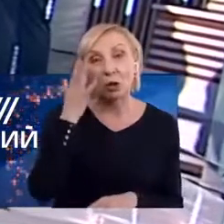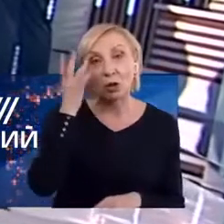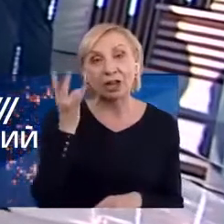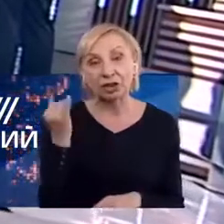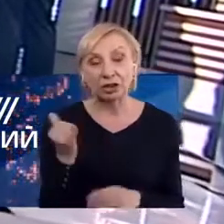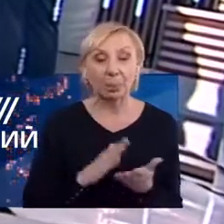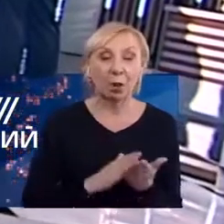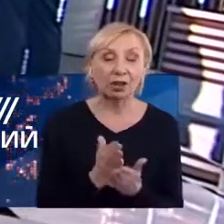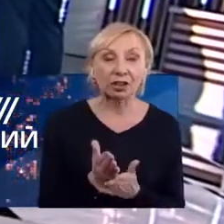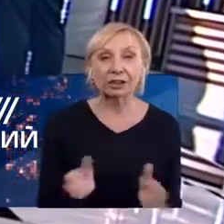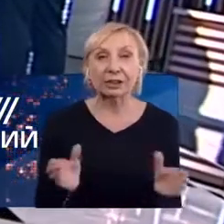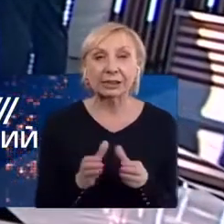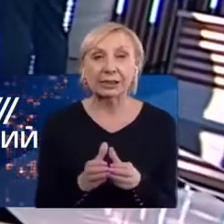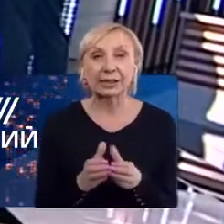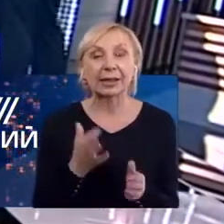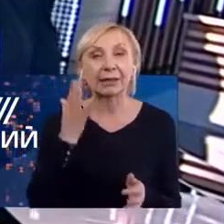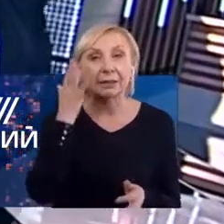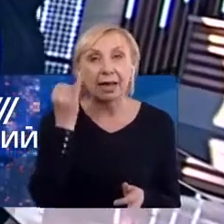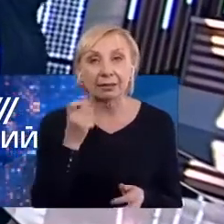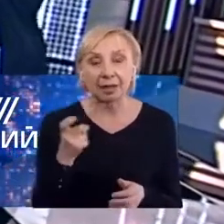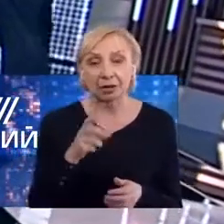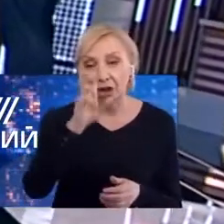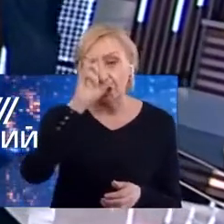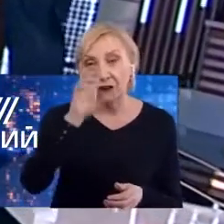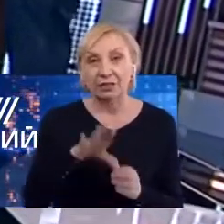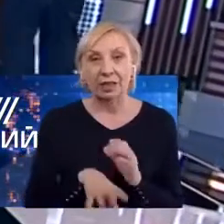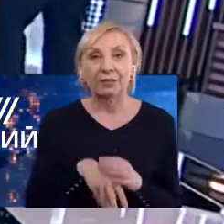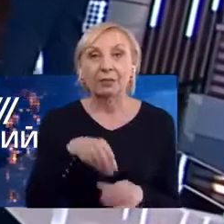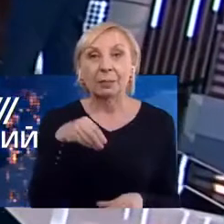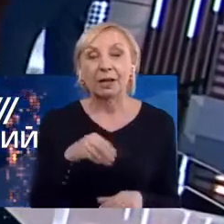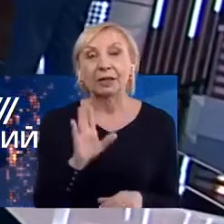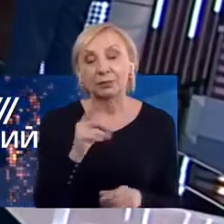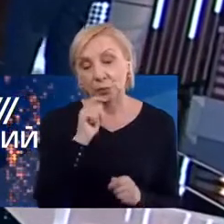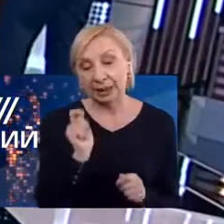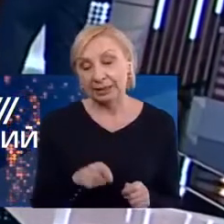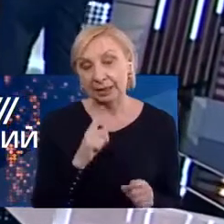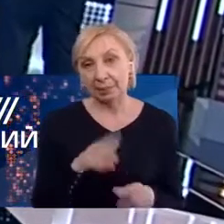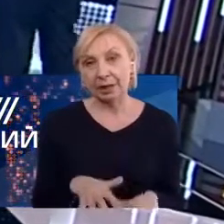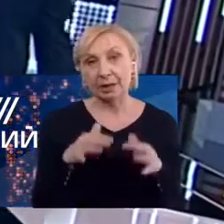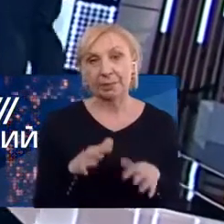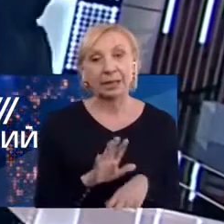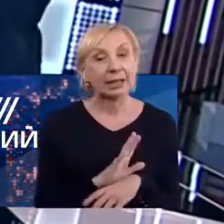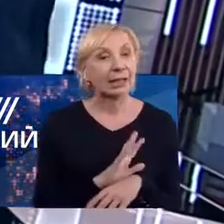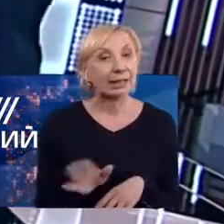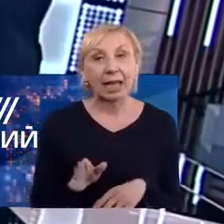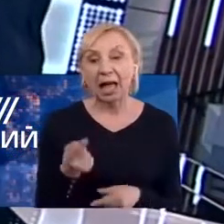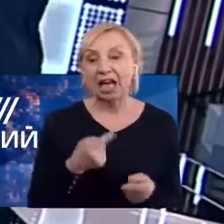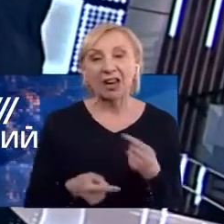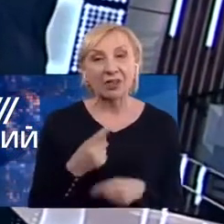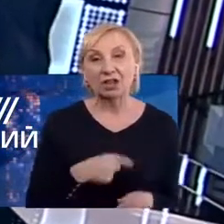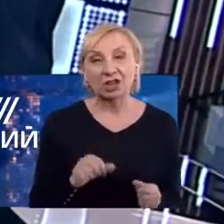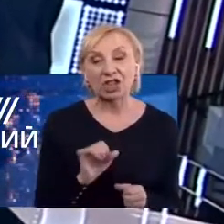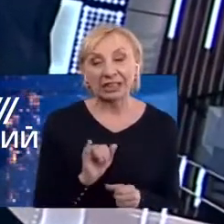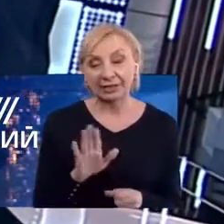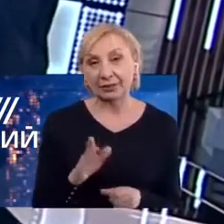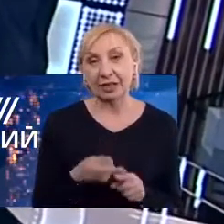політичні сили ідейних державників потрібно вибирати в український парламент. Ні в якому разі не реваншистів, які